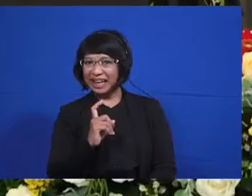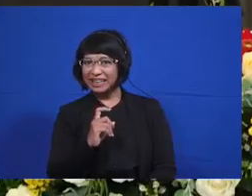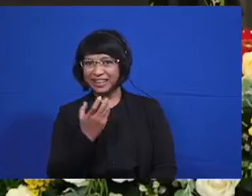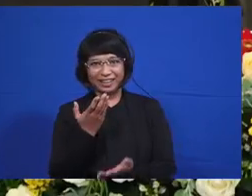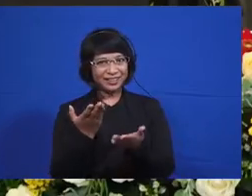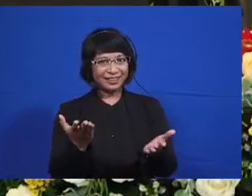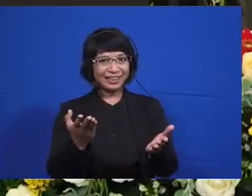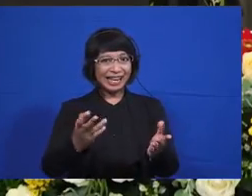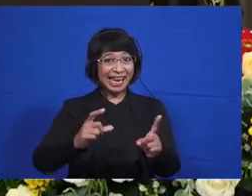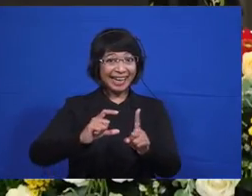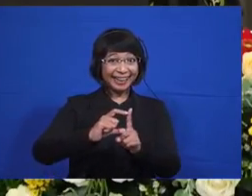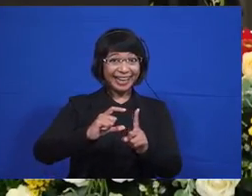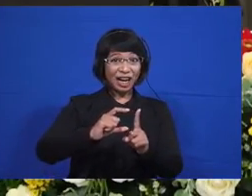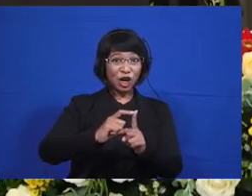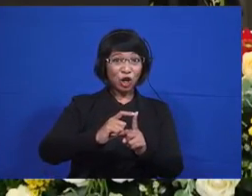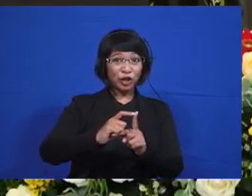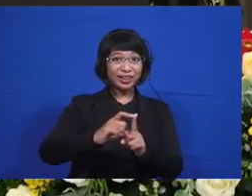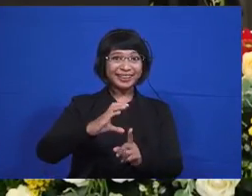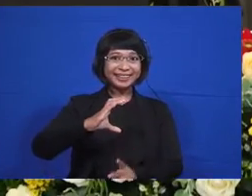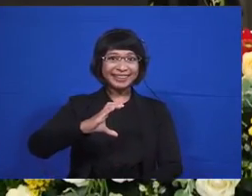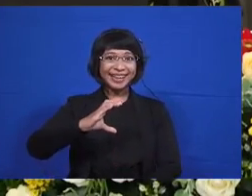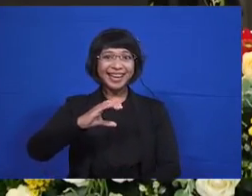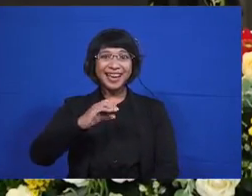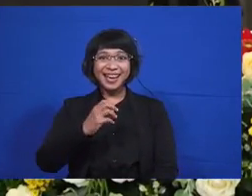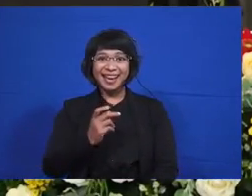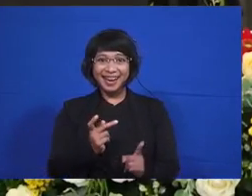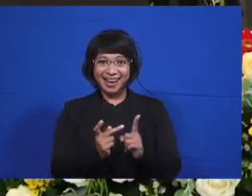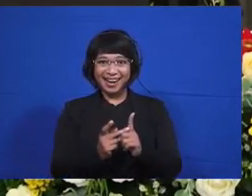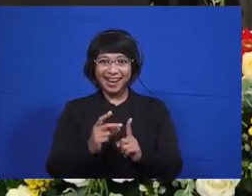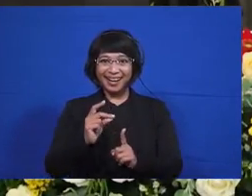Iya, monggo. Iya kon, maju wae.